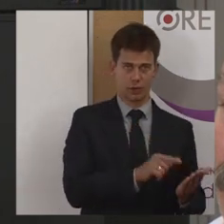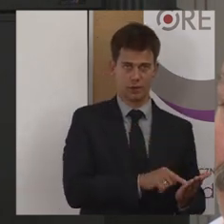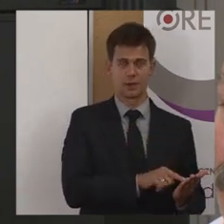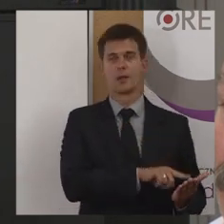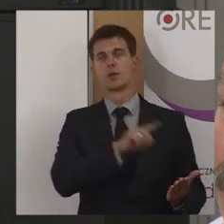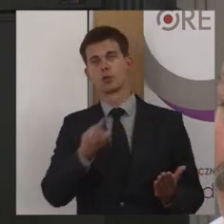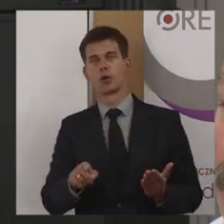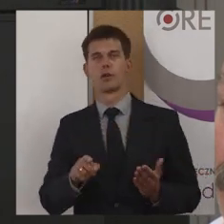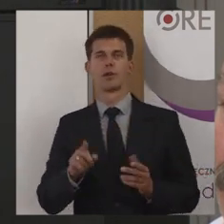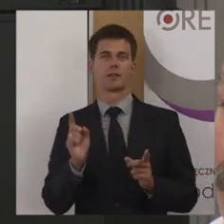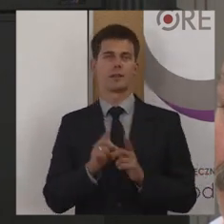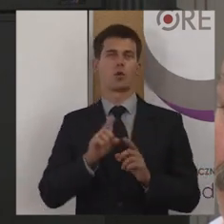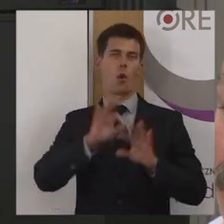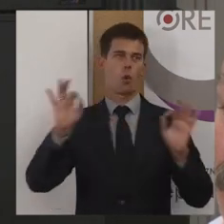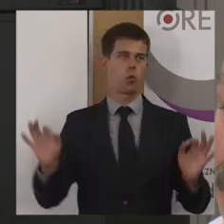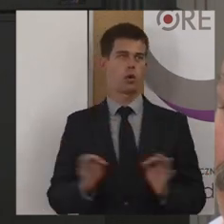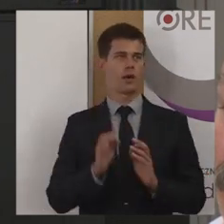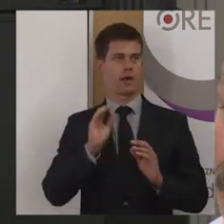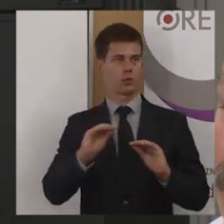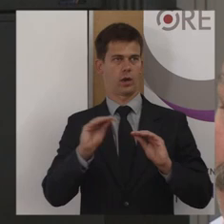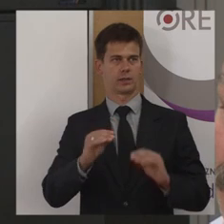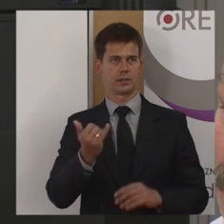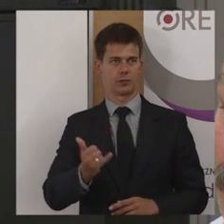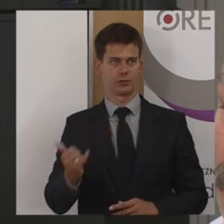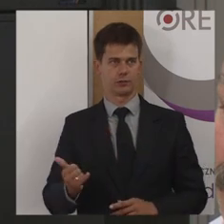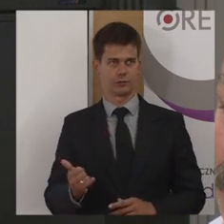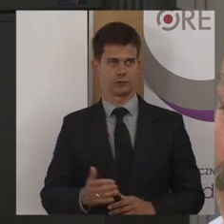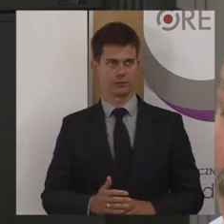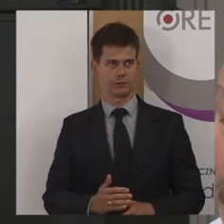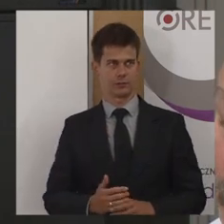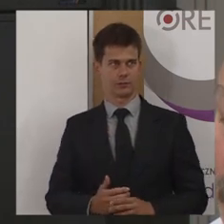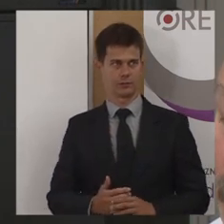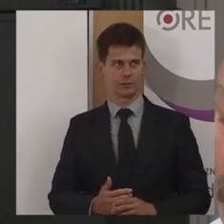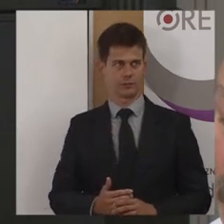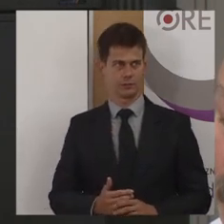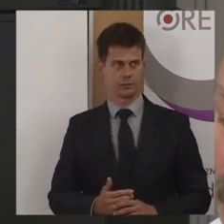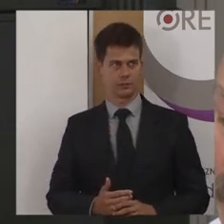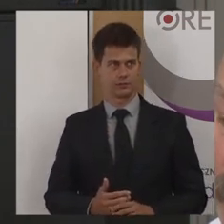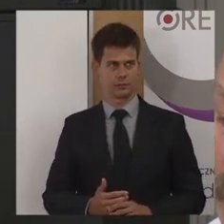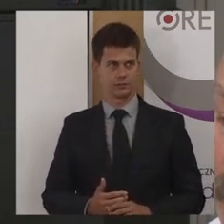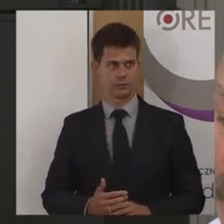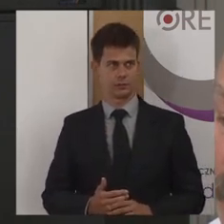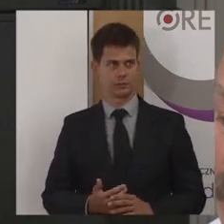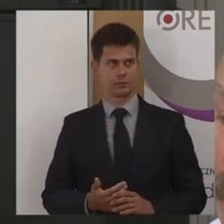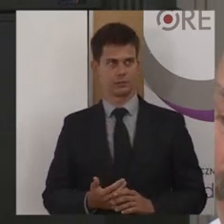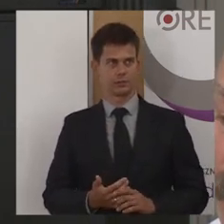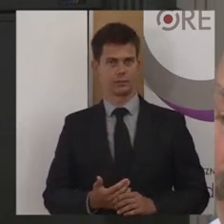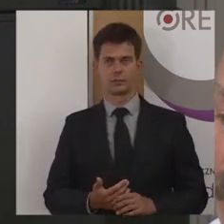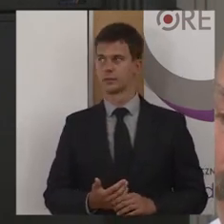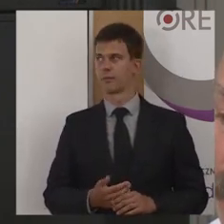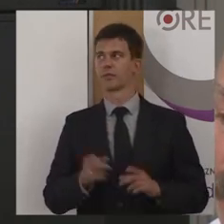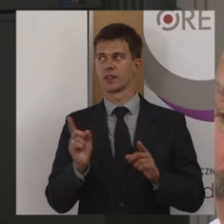włączyć w tą ogólną edukację dzieci z różnymi niepełnosprawnościami, żeby właśnie tak jak tu